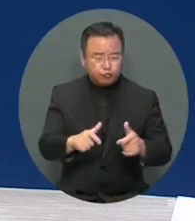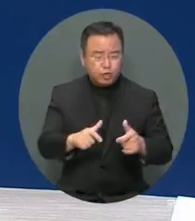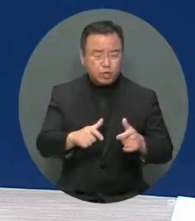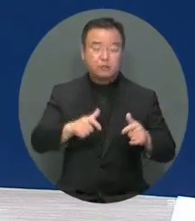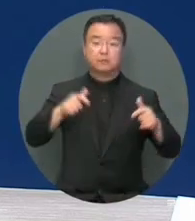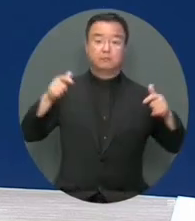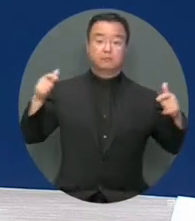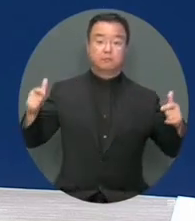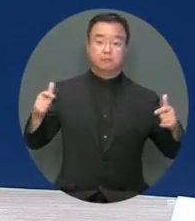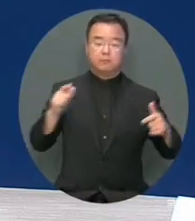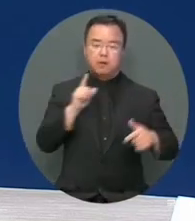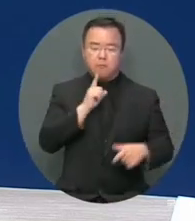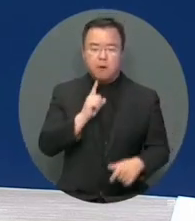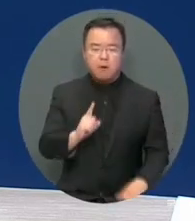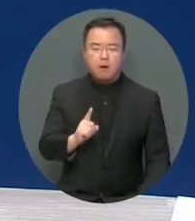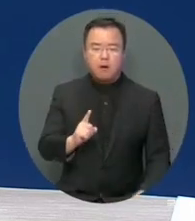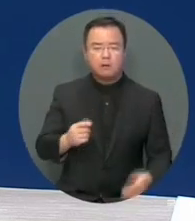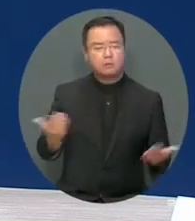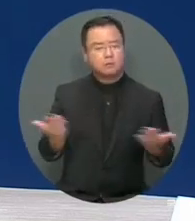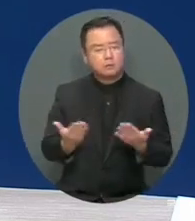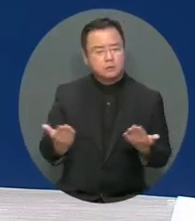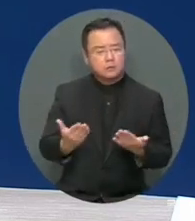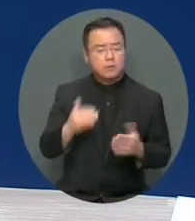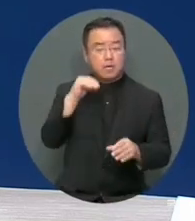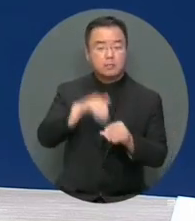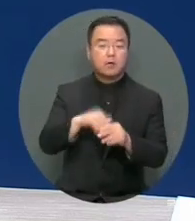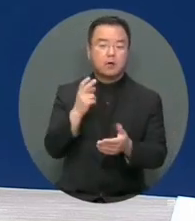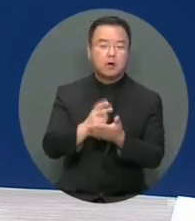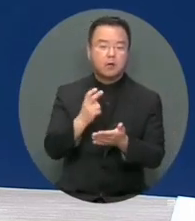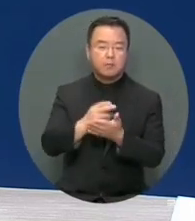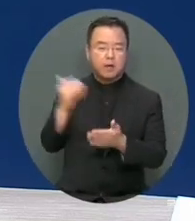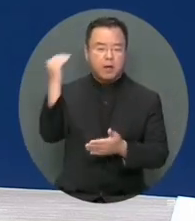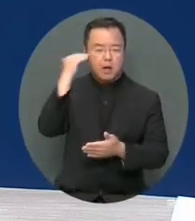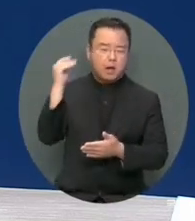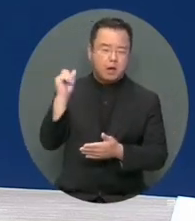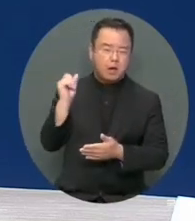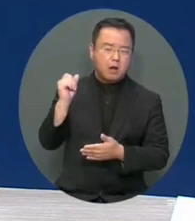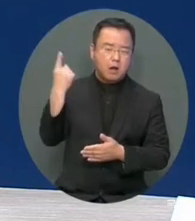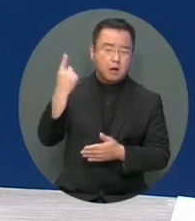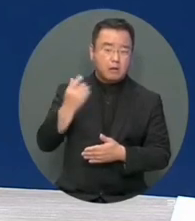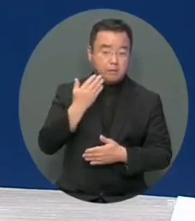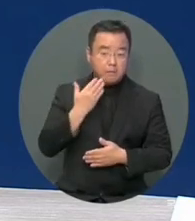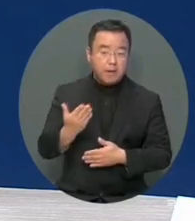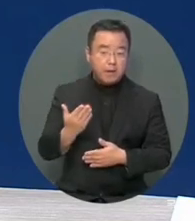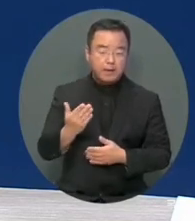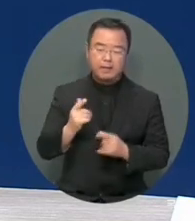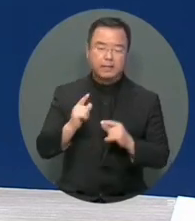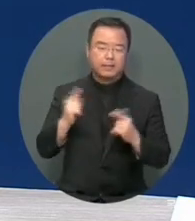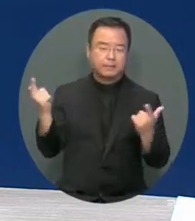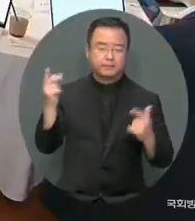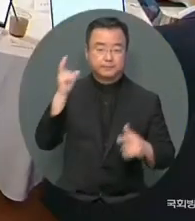것이 정치 선거법 협상에 걸림돌로 작용하지는 않으리라고 저는 믿습니다.